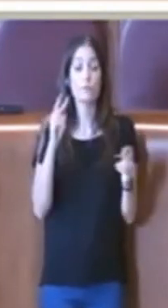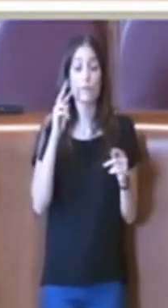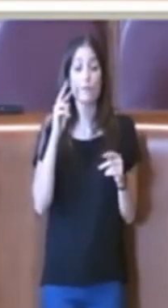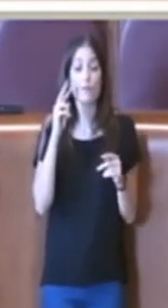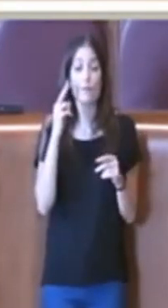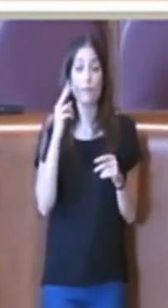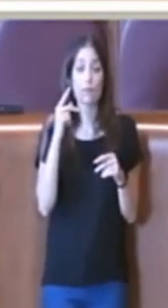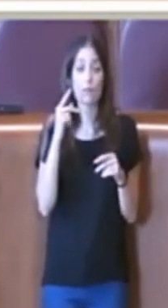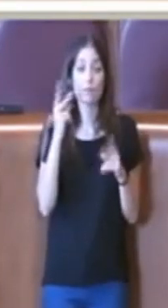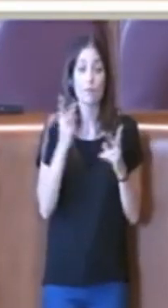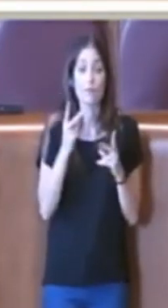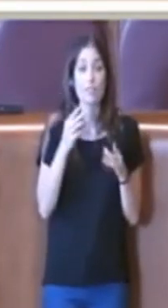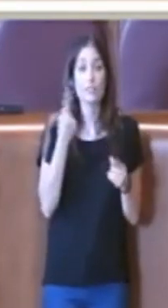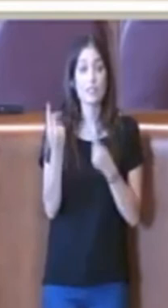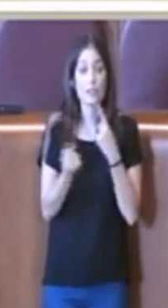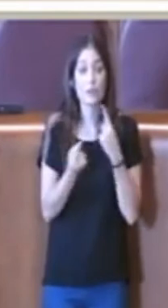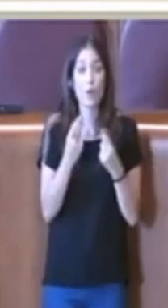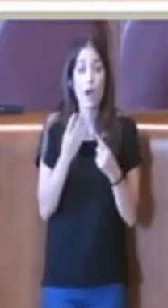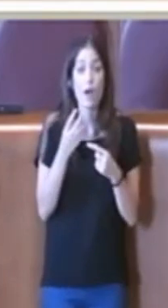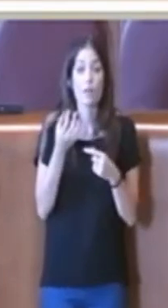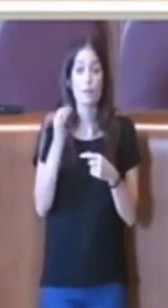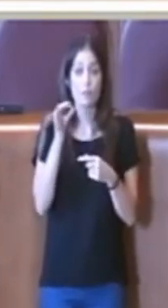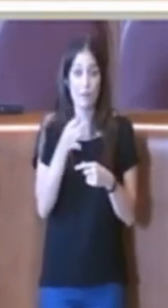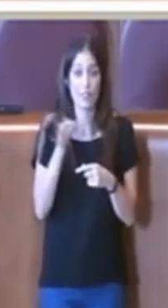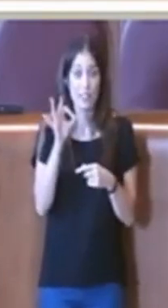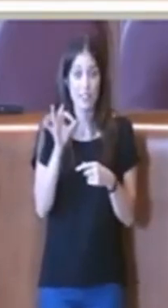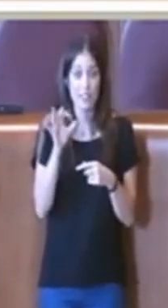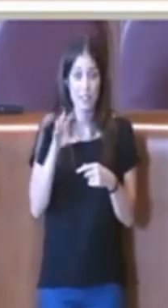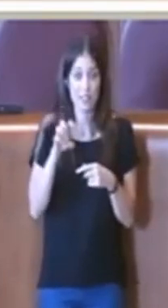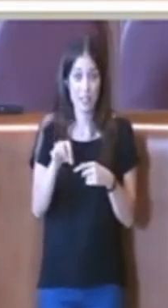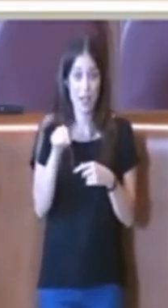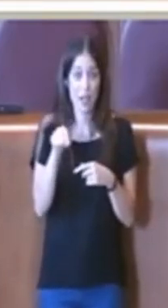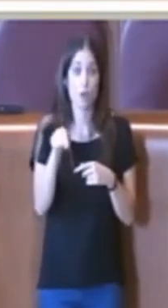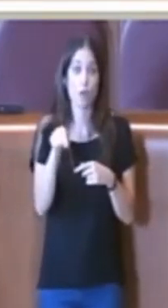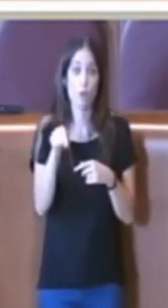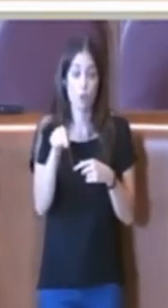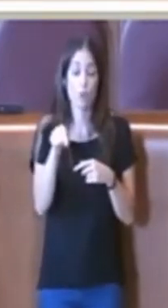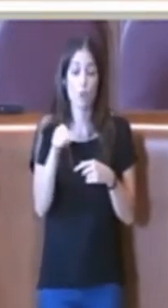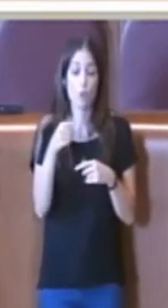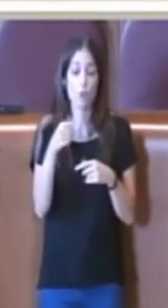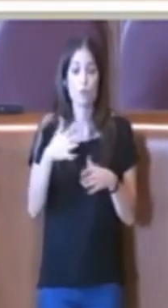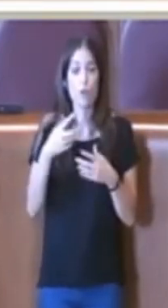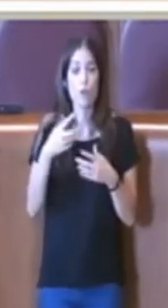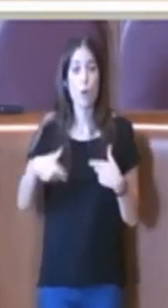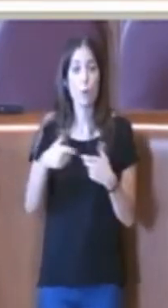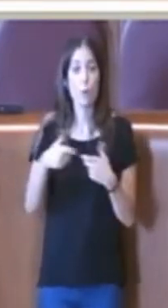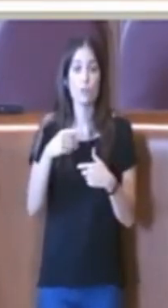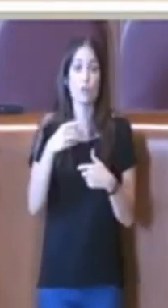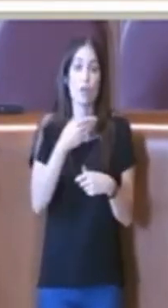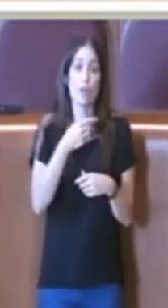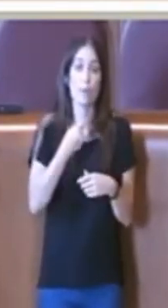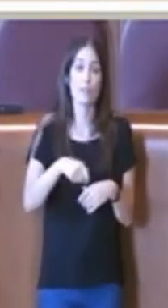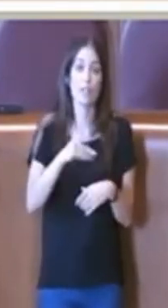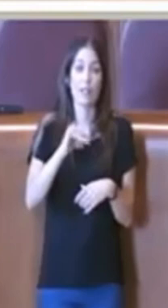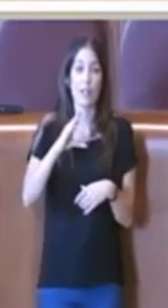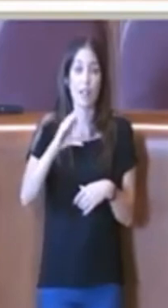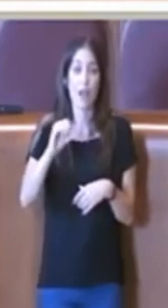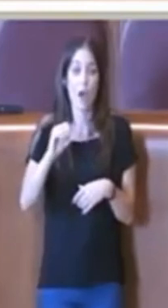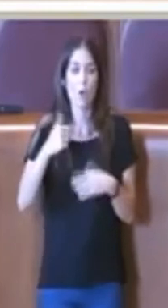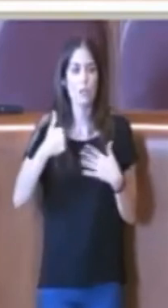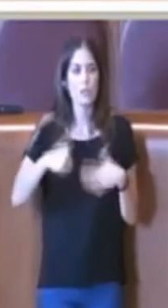la citata cocciniglia della commissione una commissione che il presidente di ago ha fatto il 16 di